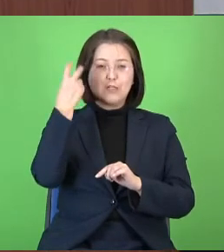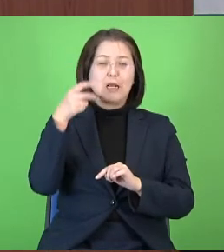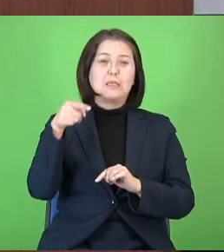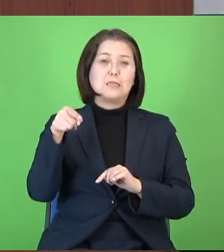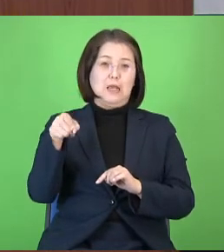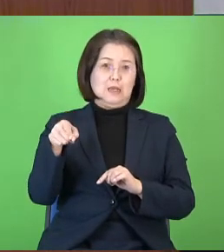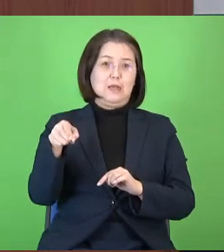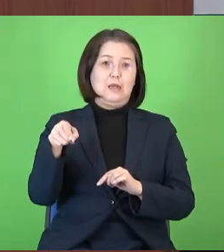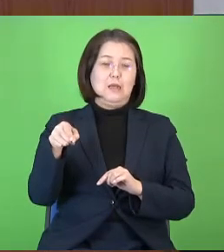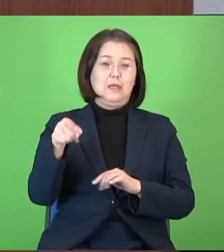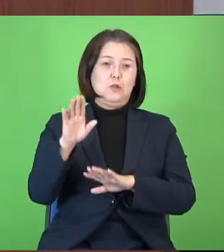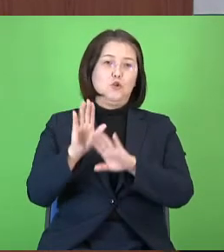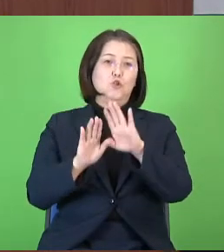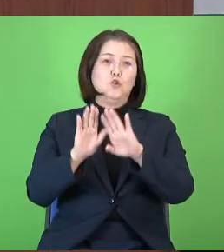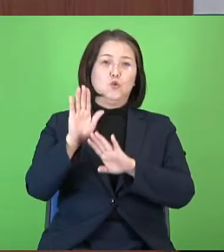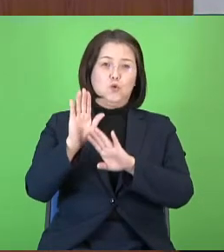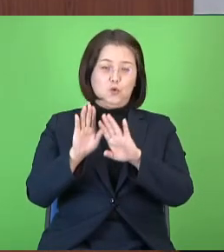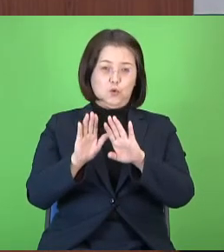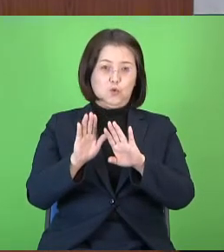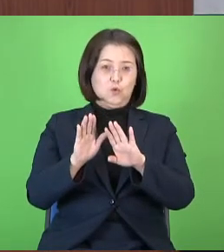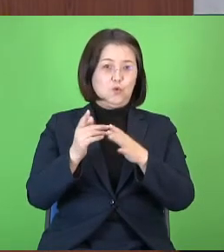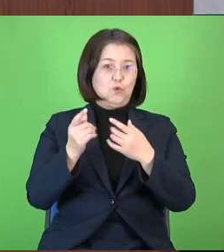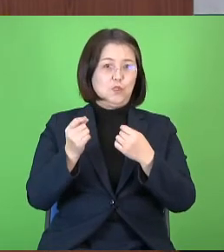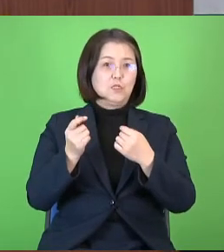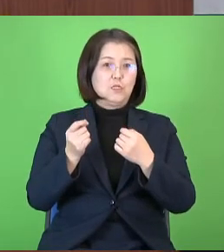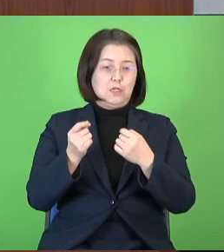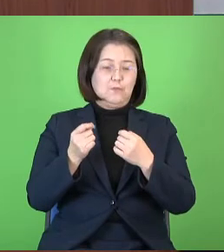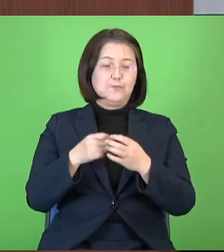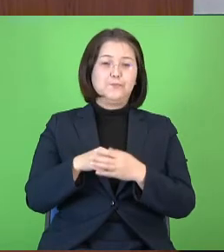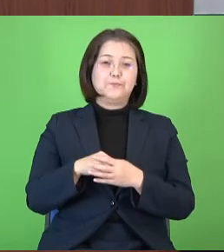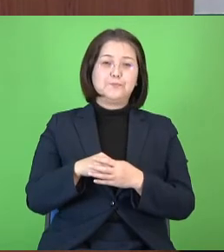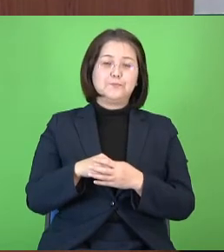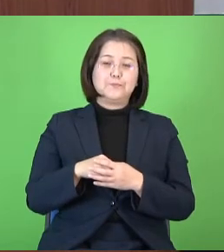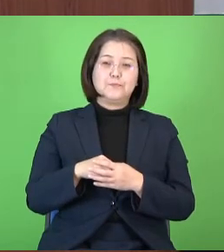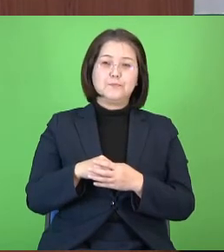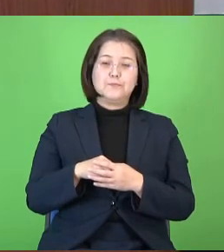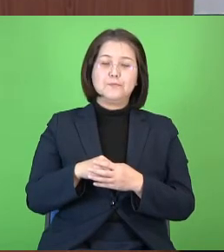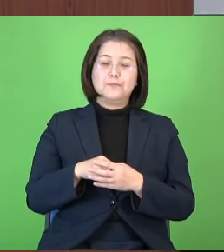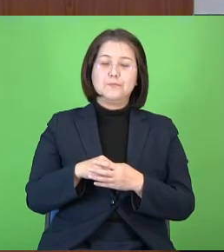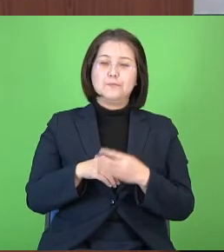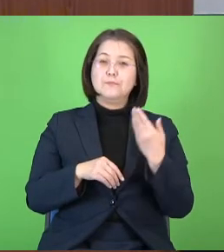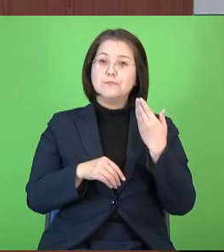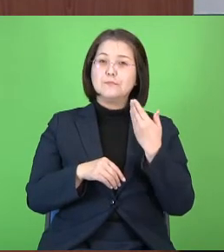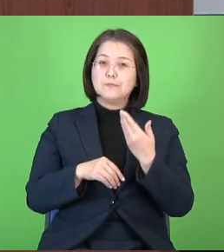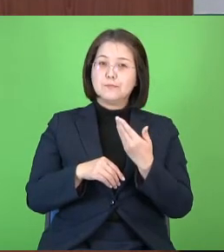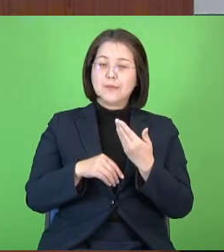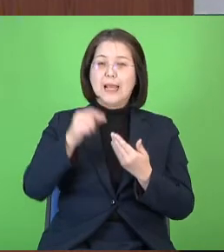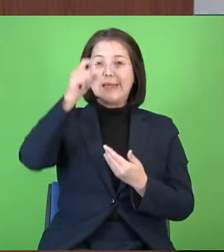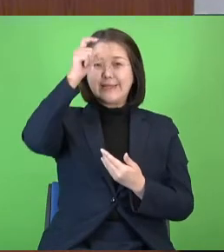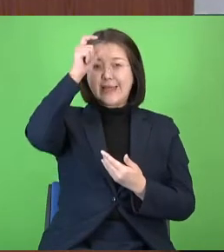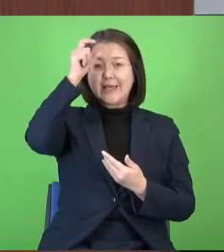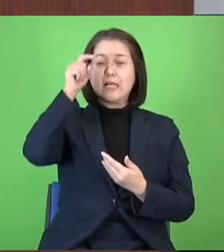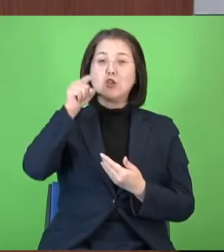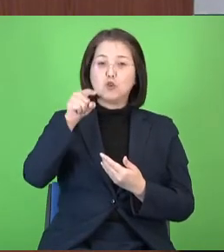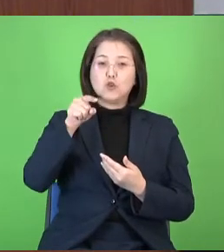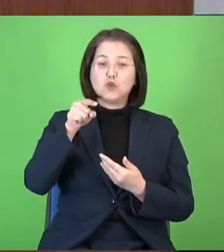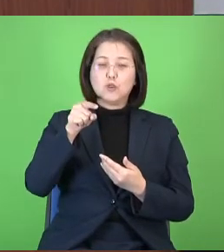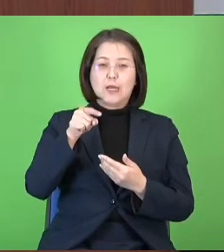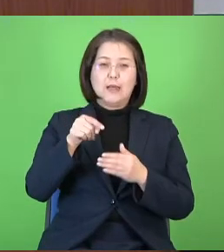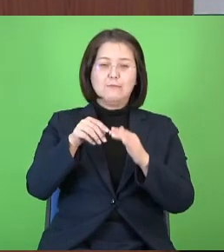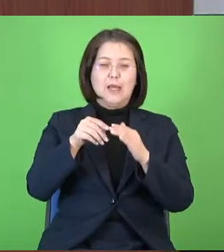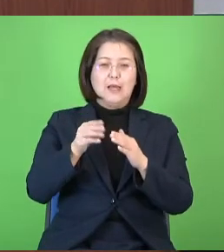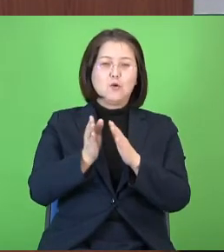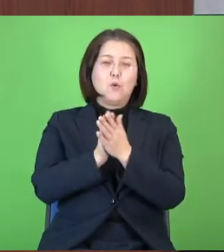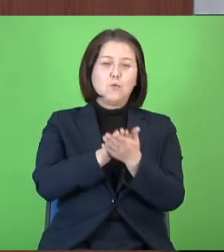名車がいるとそしてそこでエーシン不明の曲遺体があると思う